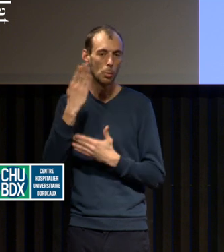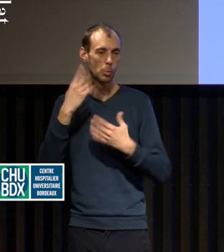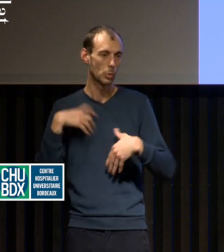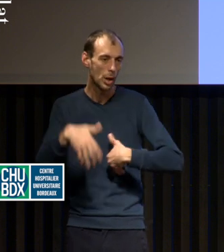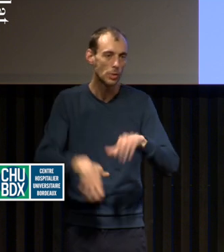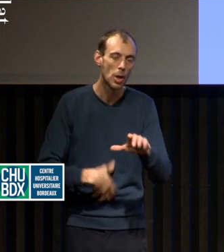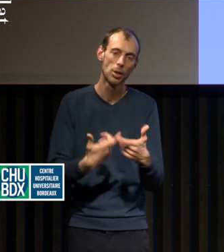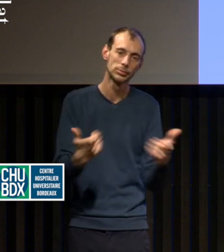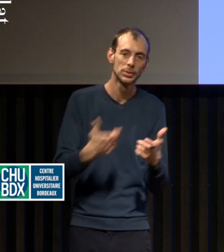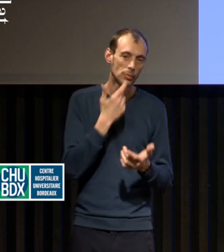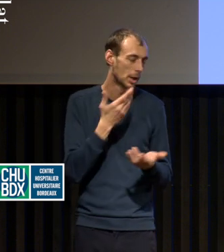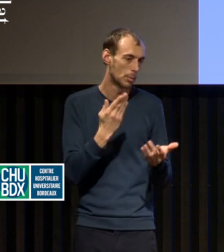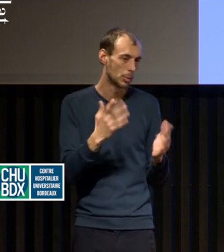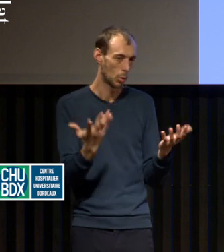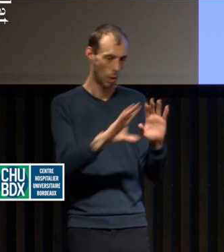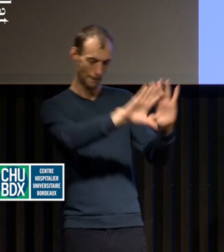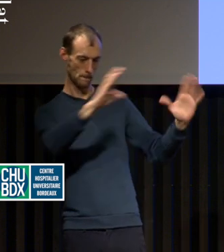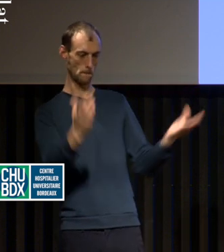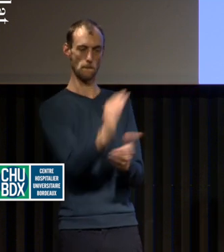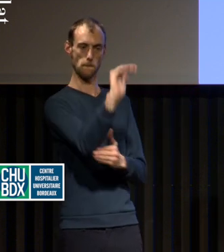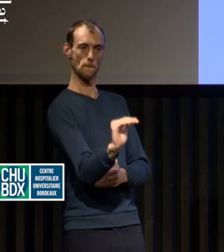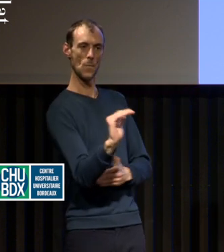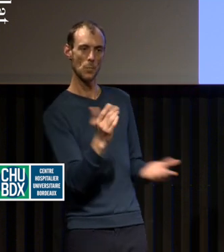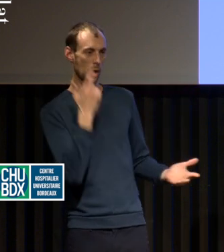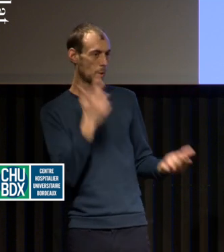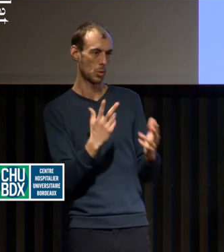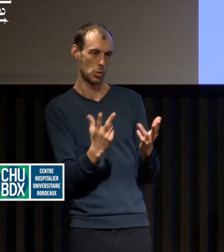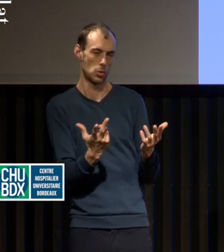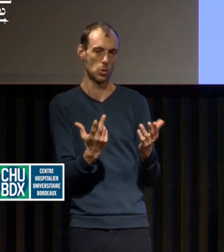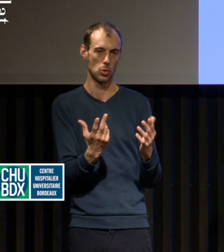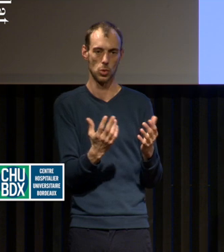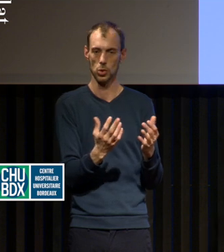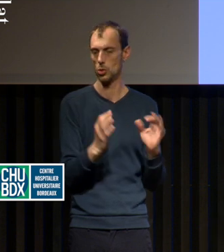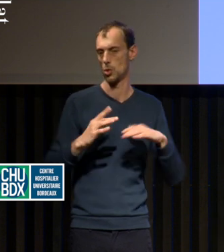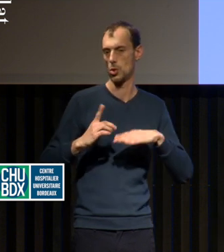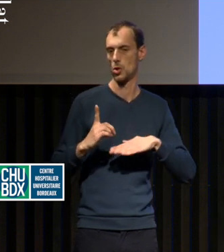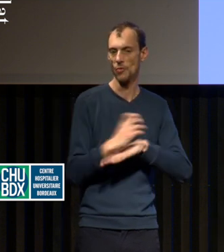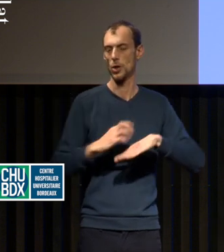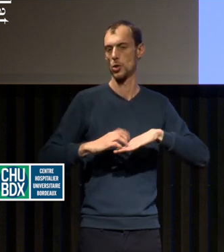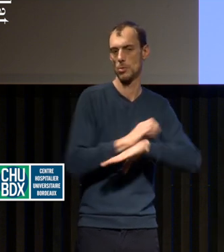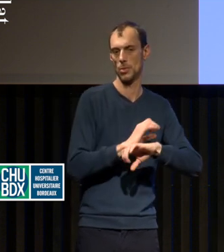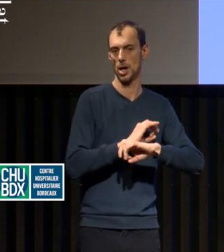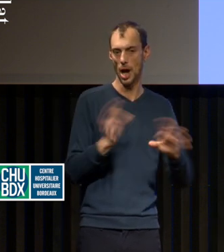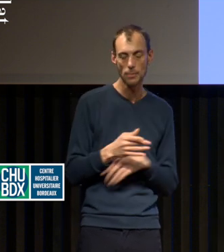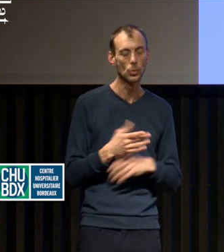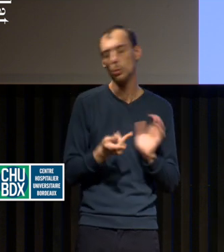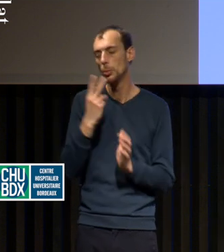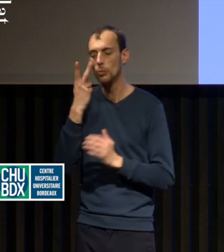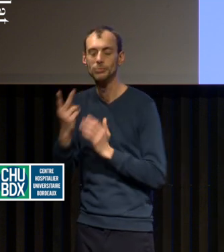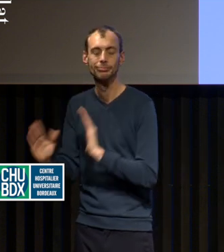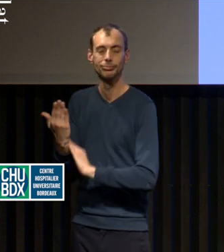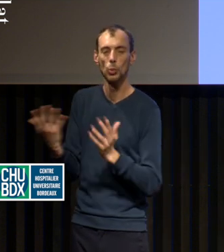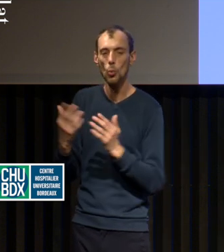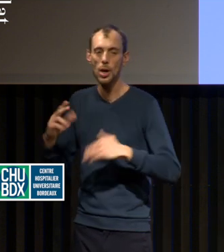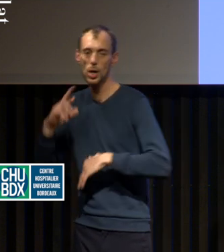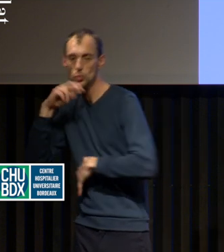vivre dans une bulle complètement aseptique. Mais si un enfant, ça a été montré surtout chez des animaux, chez des modèles de souris, n'a pas de microbiote, il ne va